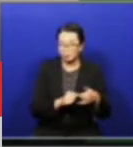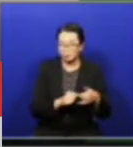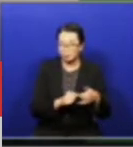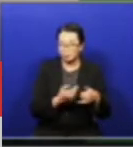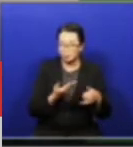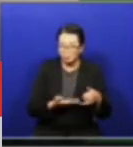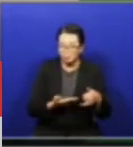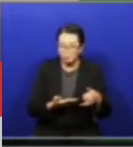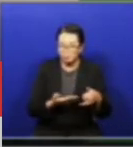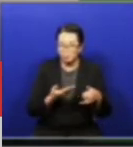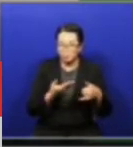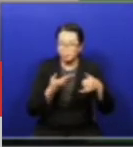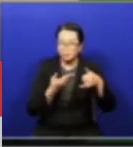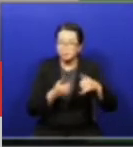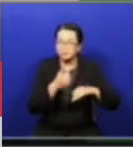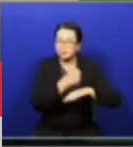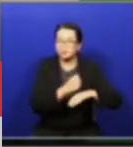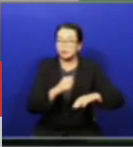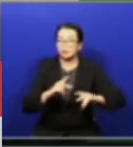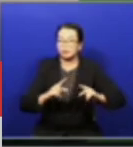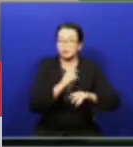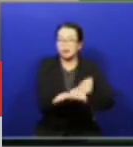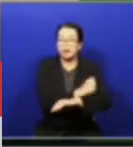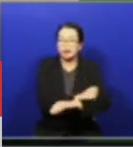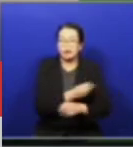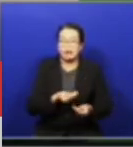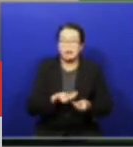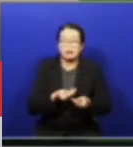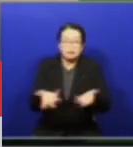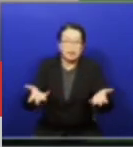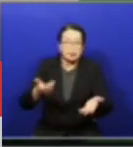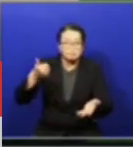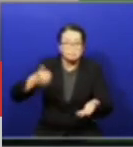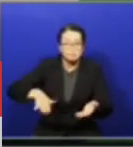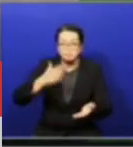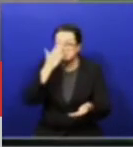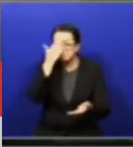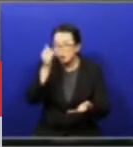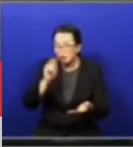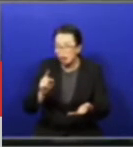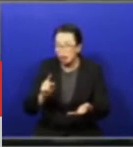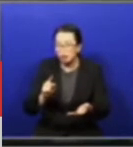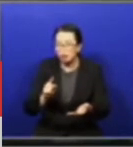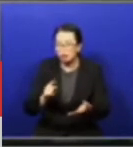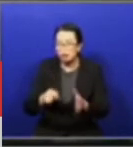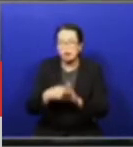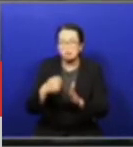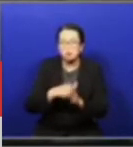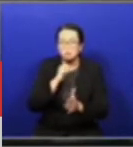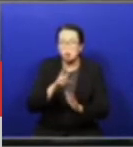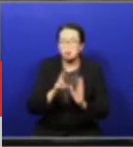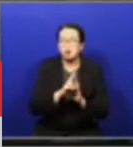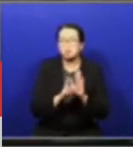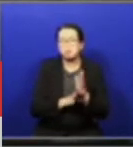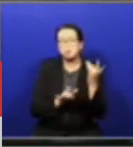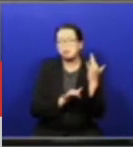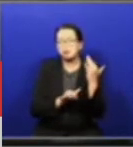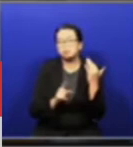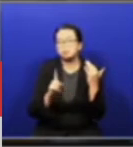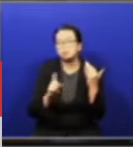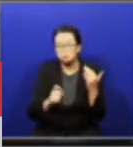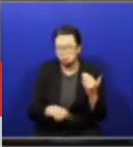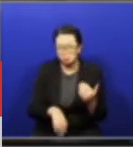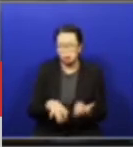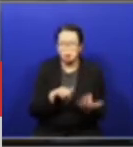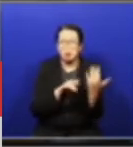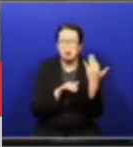ตอบว่ายังไงรู้ไหมครับบอกว่าที่แจกจ่ายไม่ได้ให้เงินพี่น้องประชาชนไม่ได้เนี่ยนะครับก็เพราะว่าระบบคอมพิวเตอร์ยังเป็นแบบล้